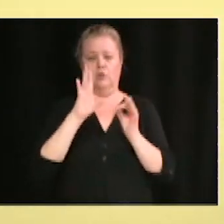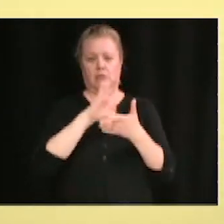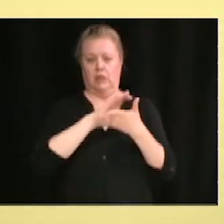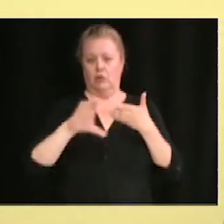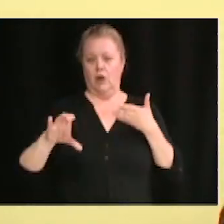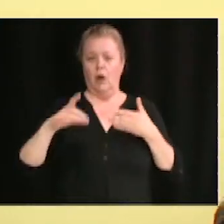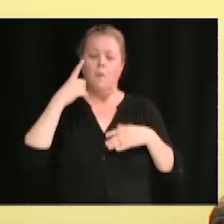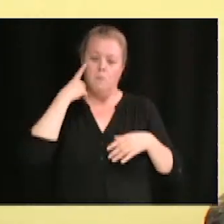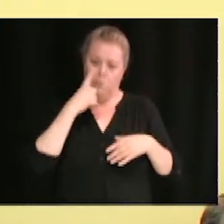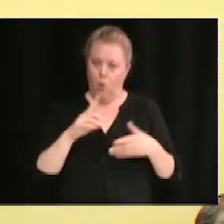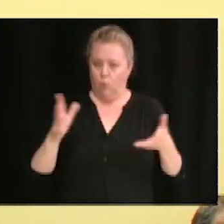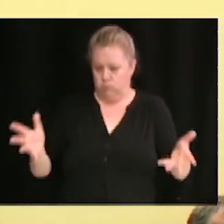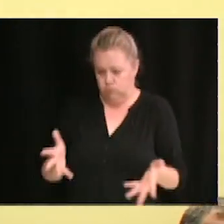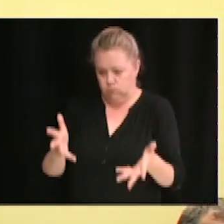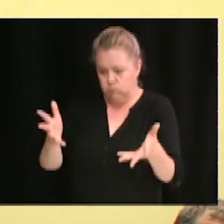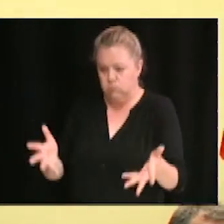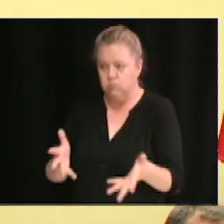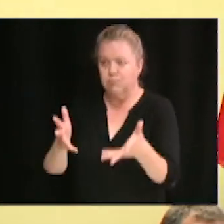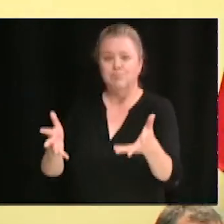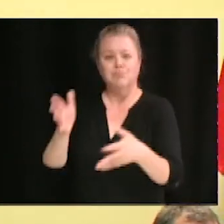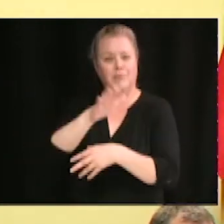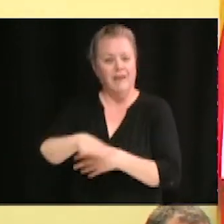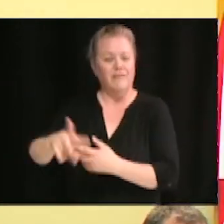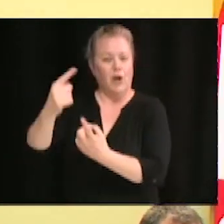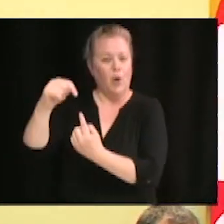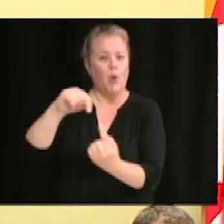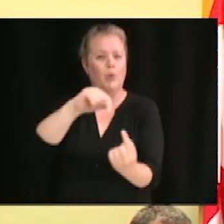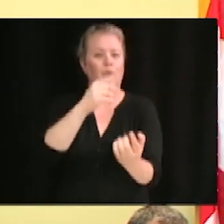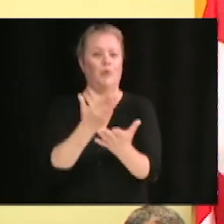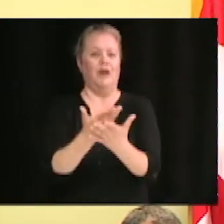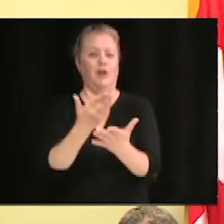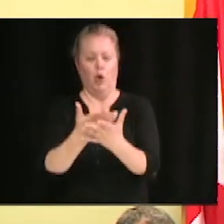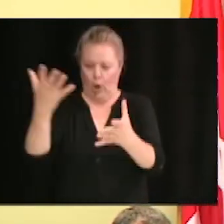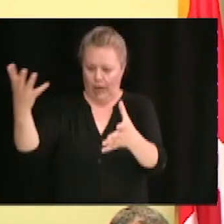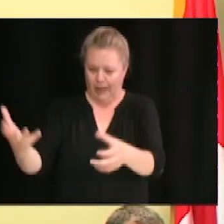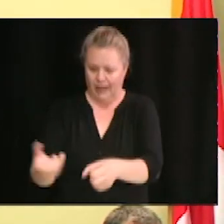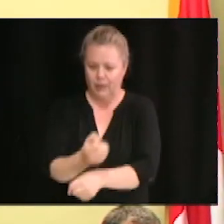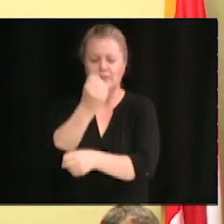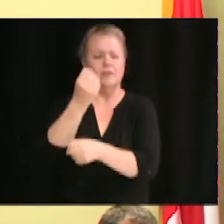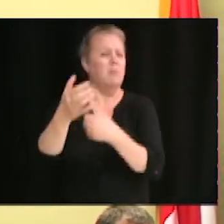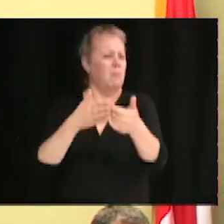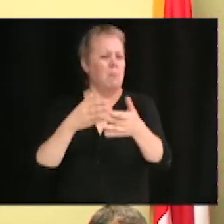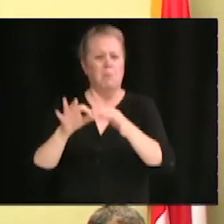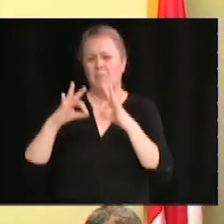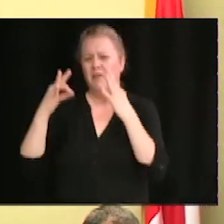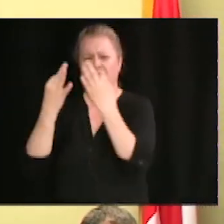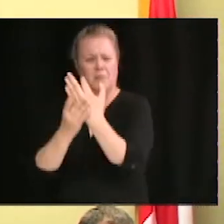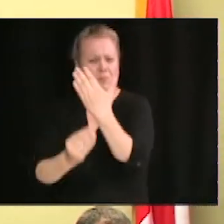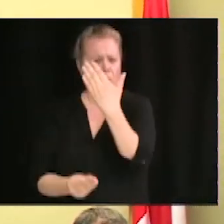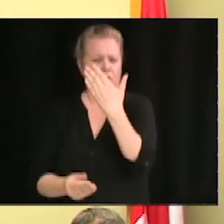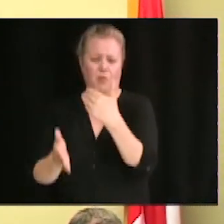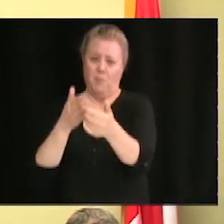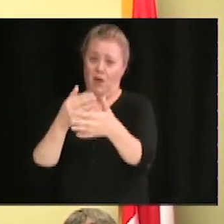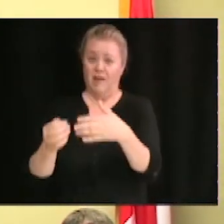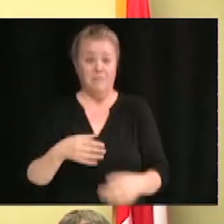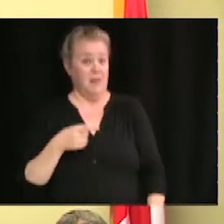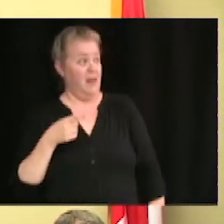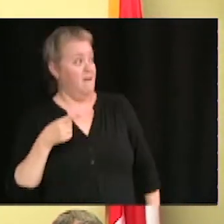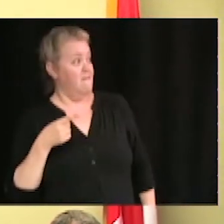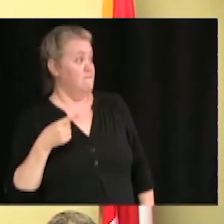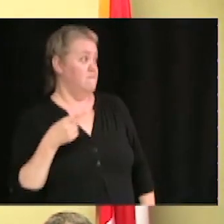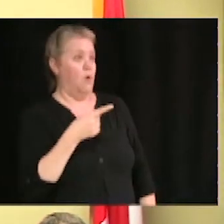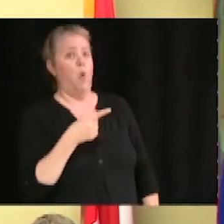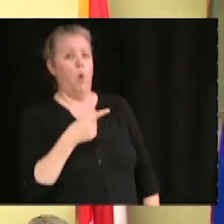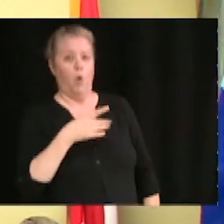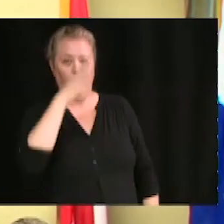rentrée scolaire réussie pour tous nos enfants, quelles que soient leurs conditions, quelles que soient leurs situations. Puis vous, M. le maire, vous aviez quelque